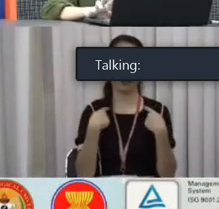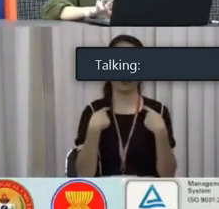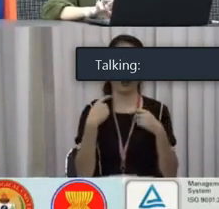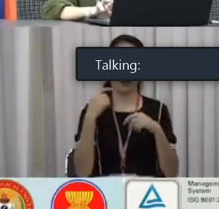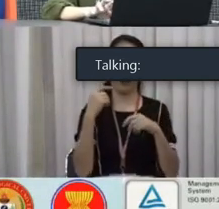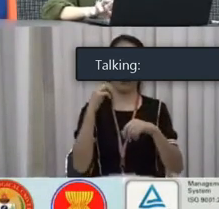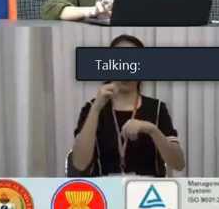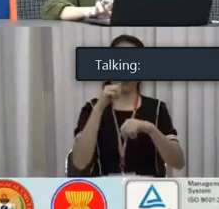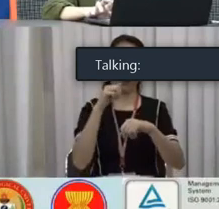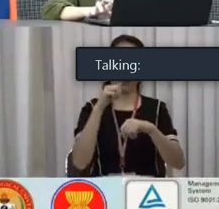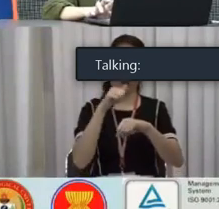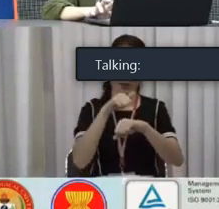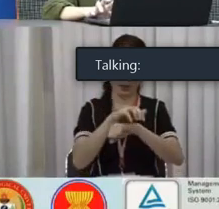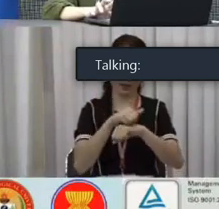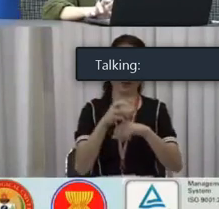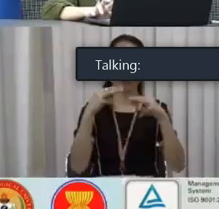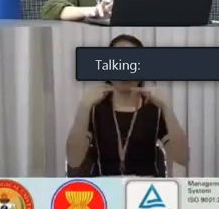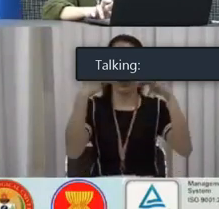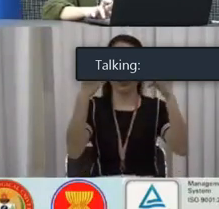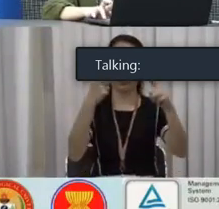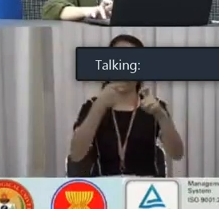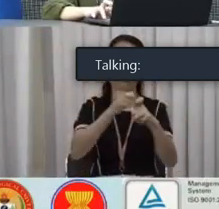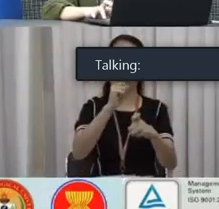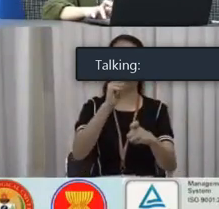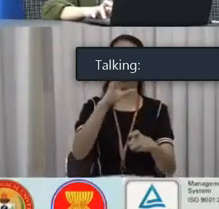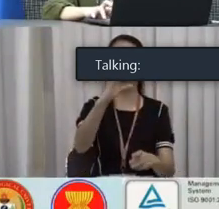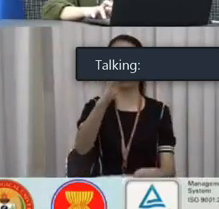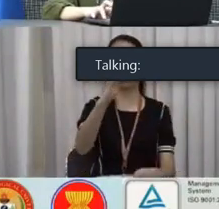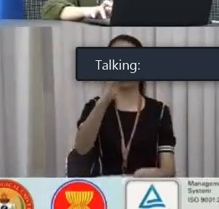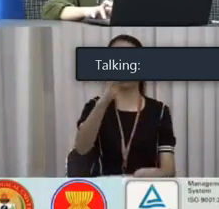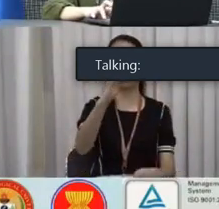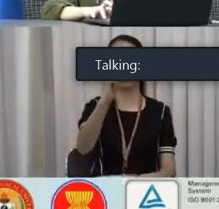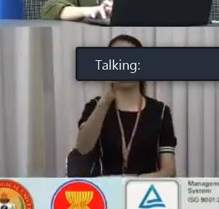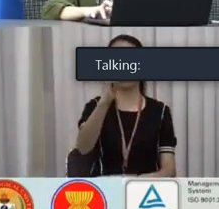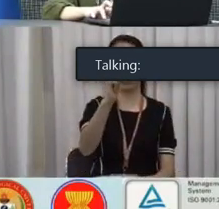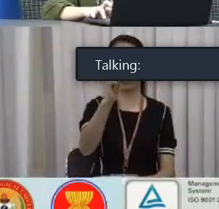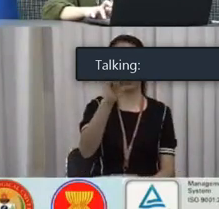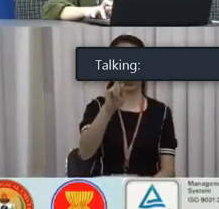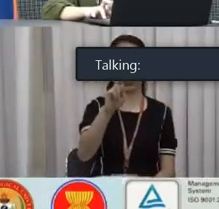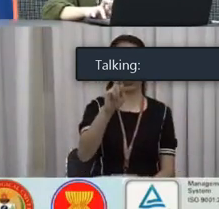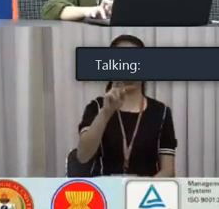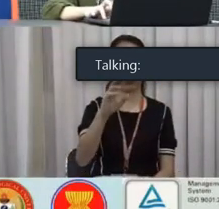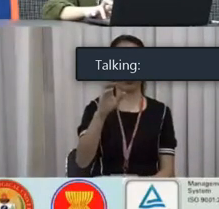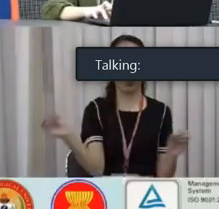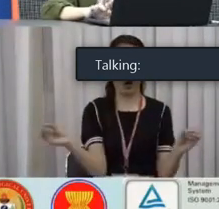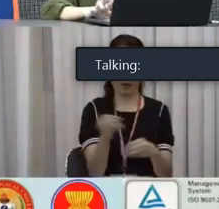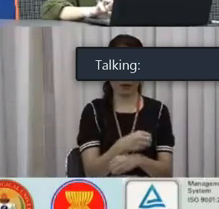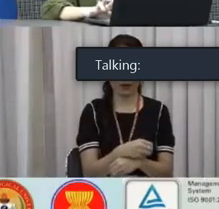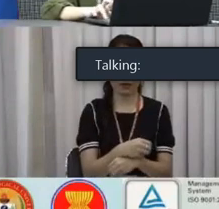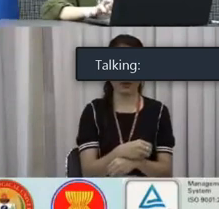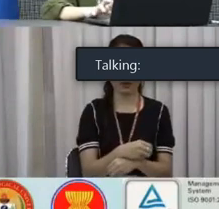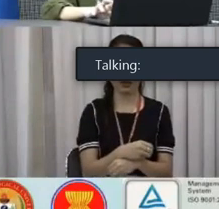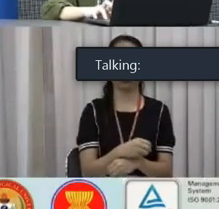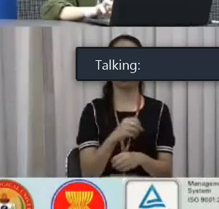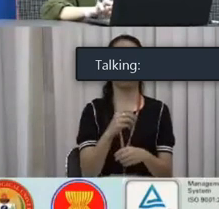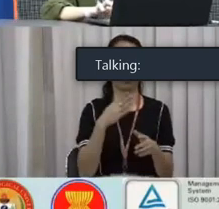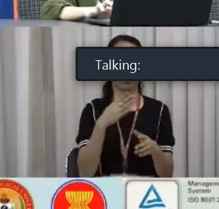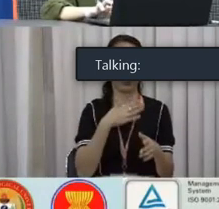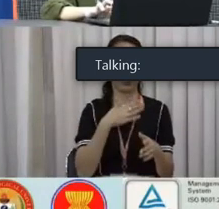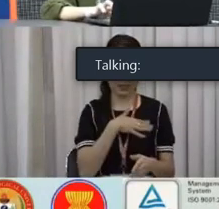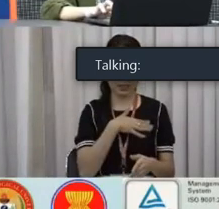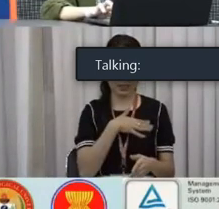So please intawon reply mo. Kay this is very important, no, sa advancement sa atong university para